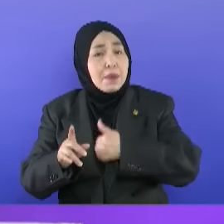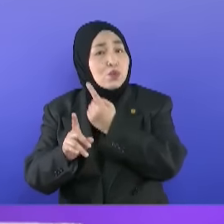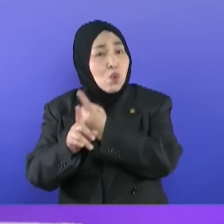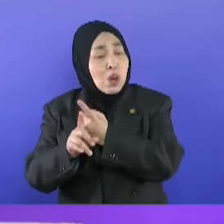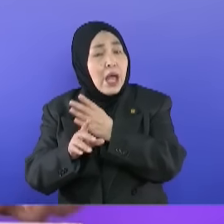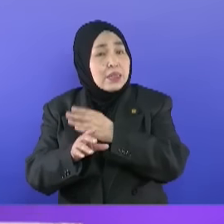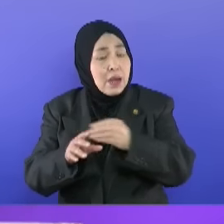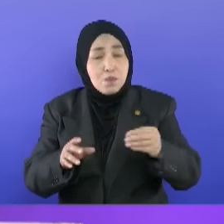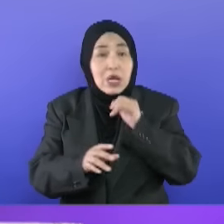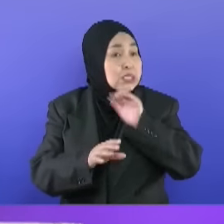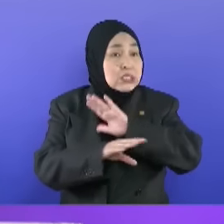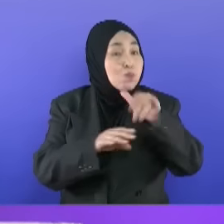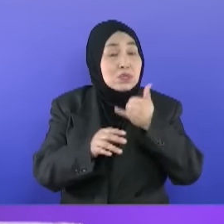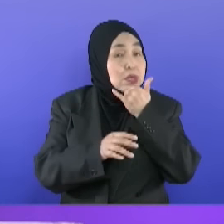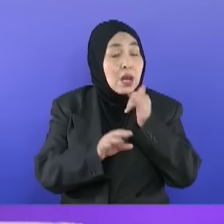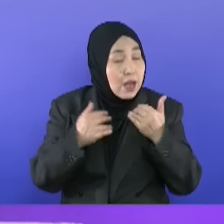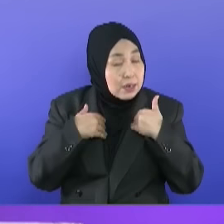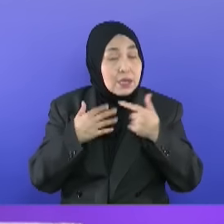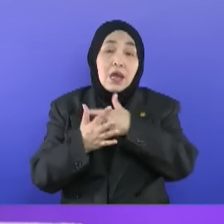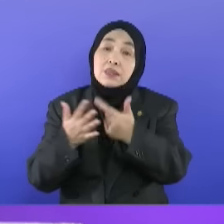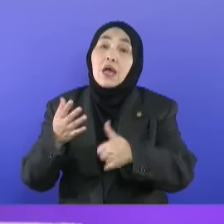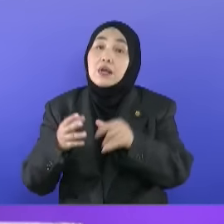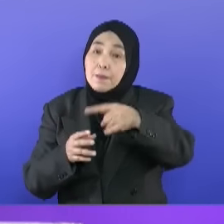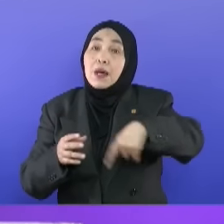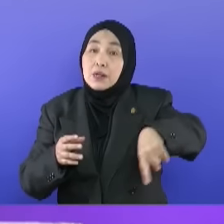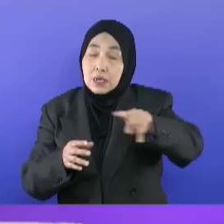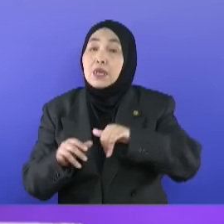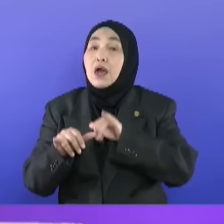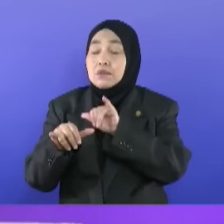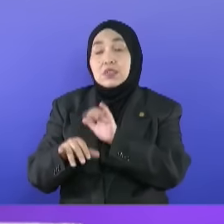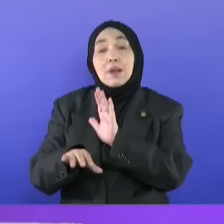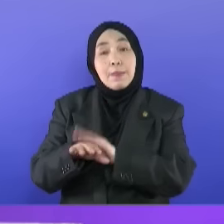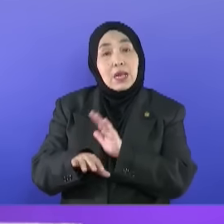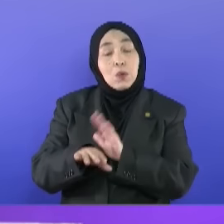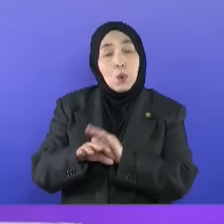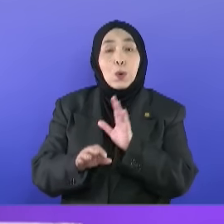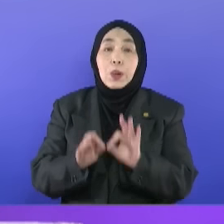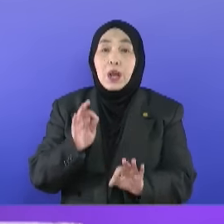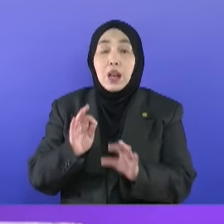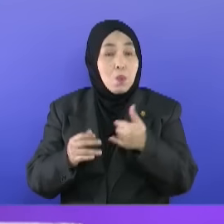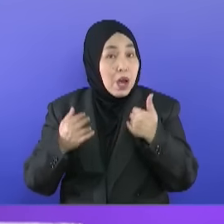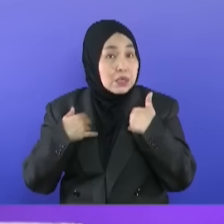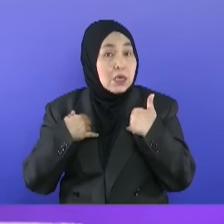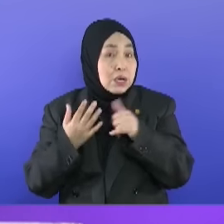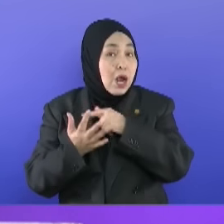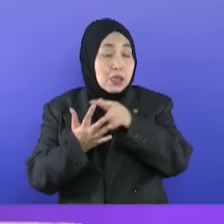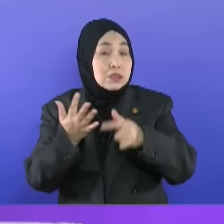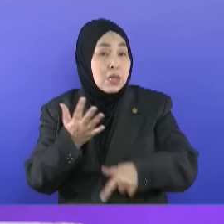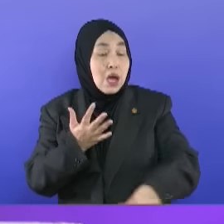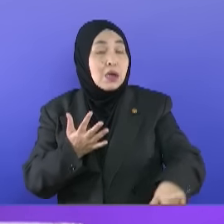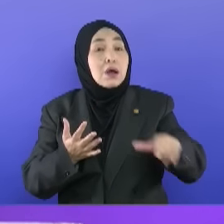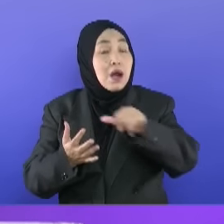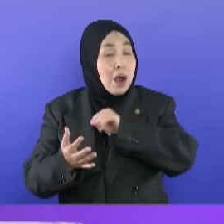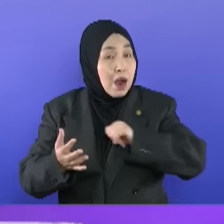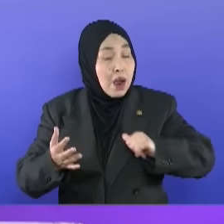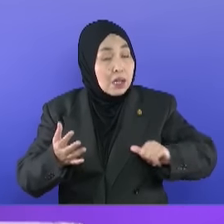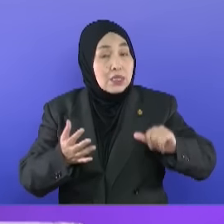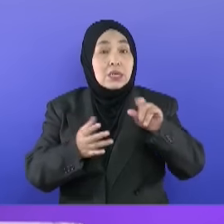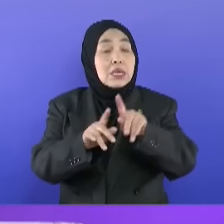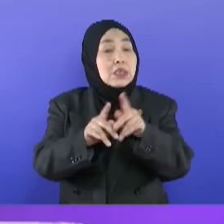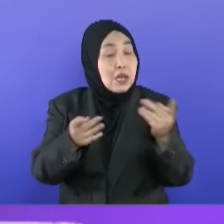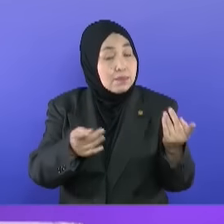yang salah. Bukan semua salah ustaz ya. Ada di kalangan mereka juga yang masih menegur kalau katakan ada di kalangan ahli Sabd ya mereka